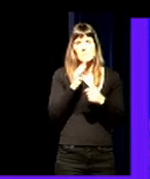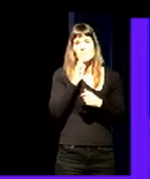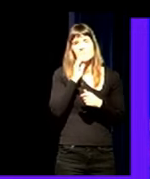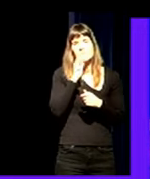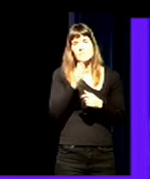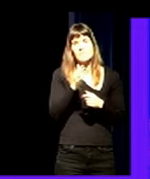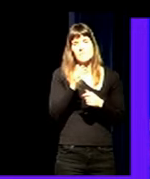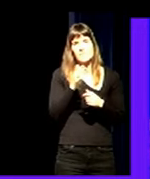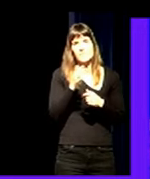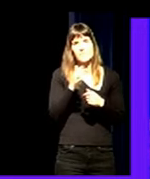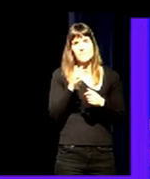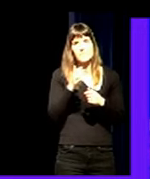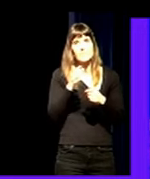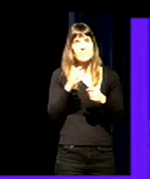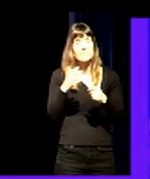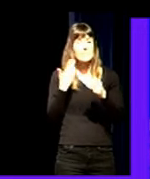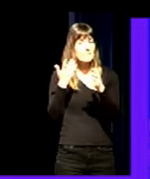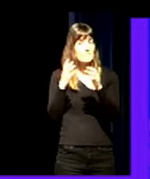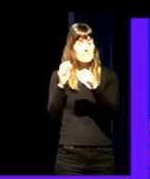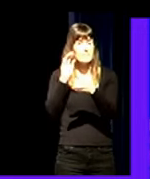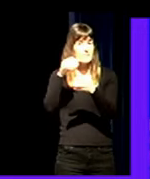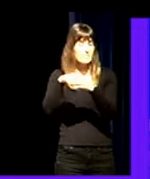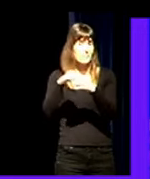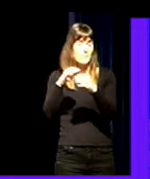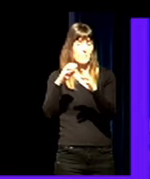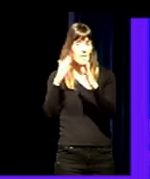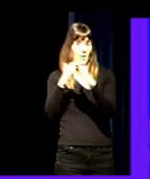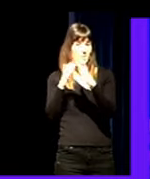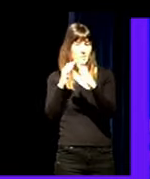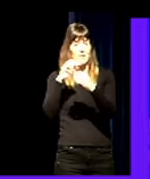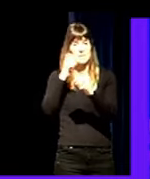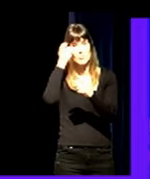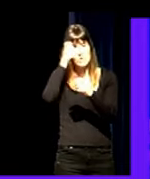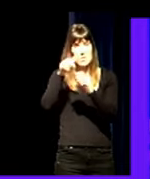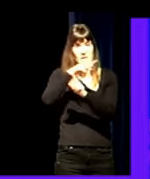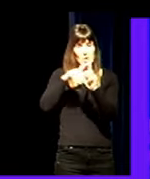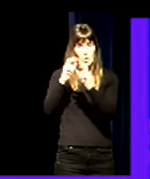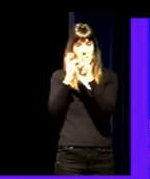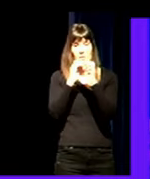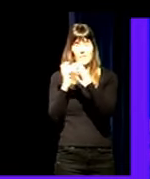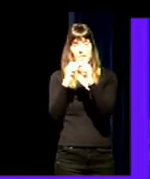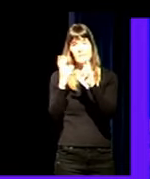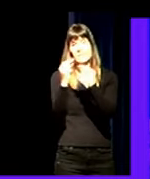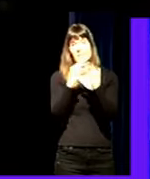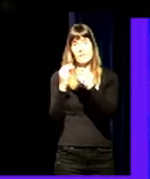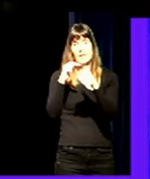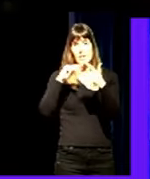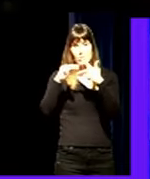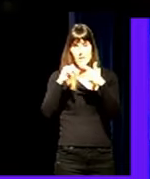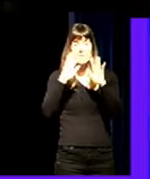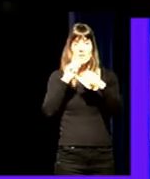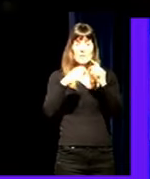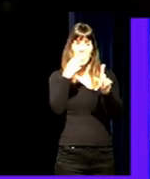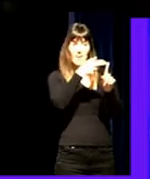erreferenteak gaztelaneazkoak dire, eta hor batik gaztelaneaz erabiltzen dute, eta hor dago erronka bat. Baita ere, adibidez,